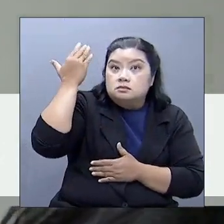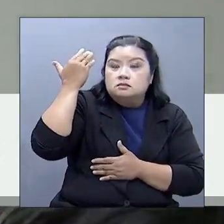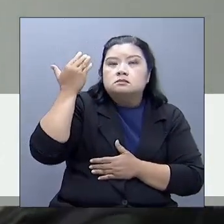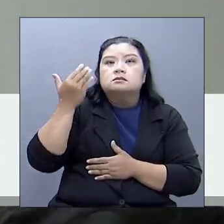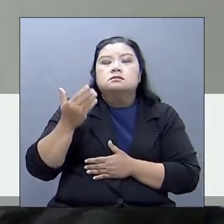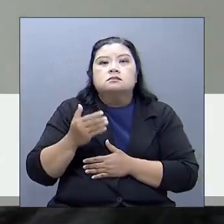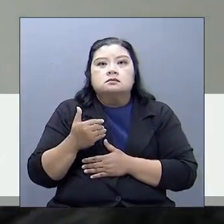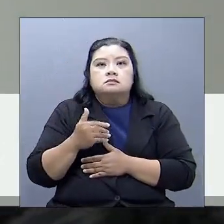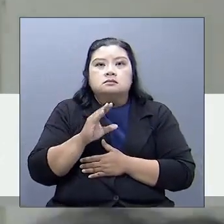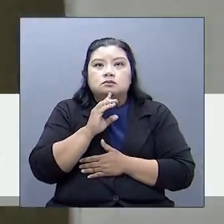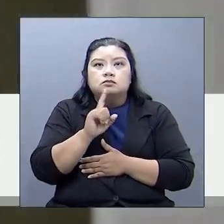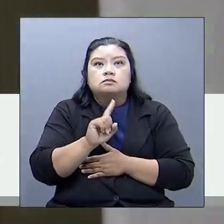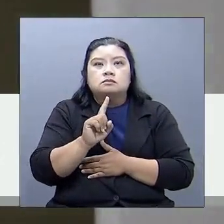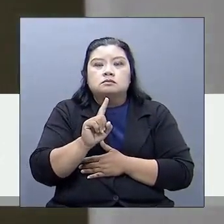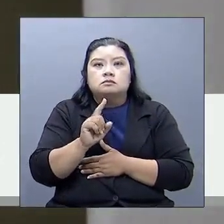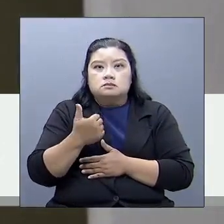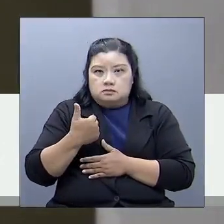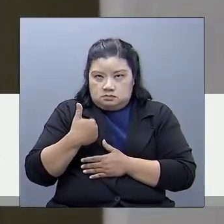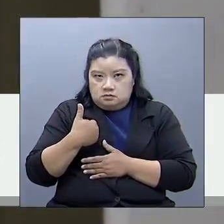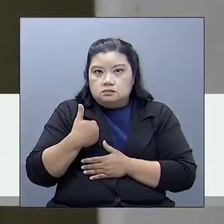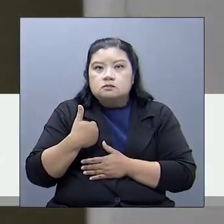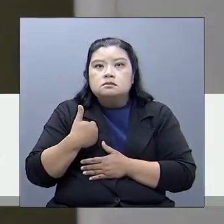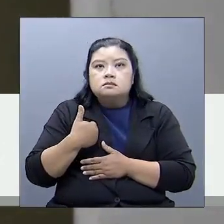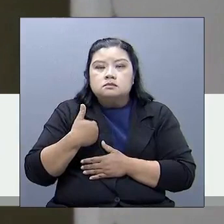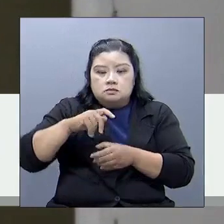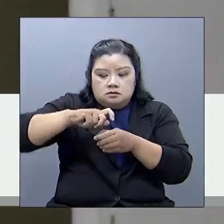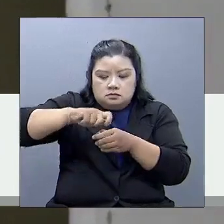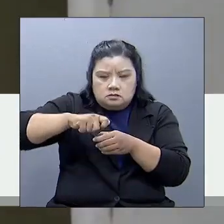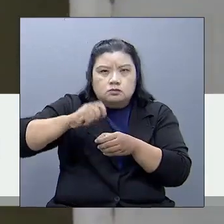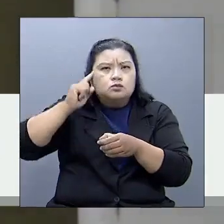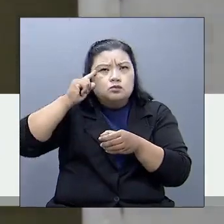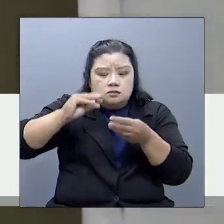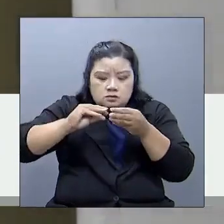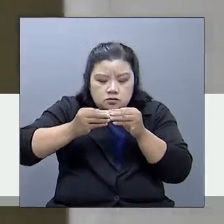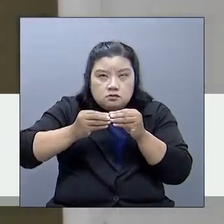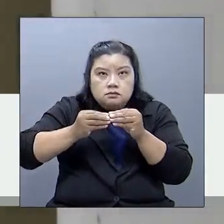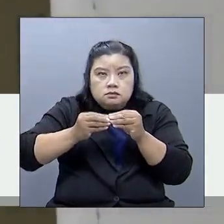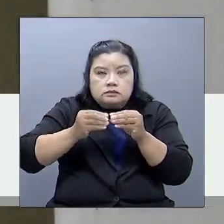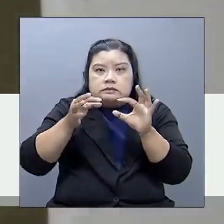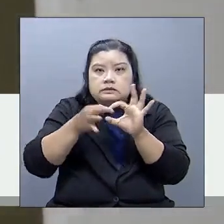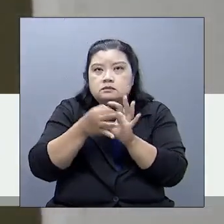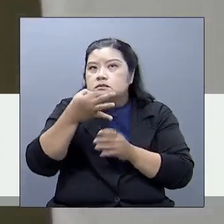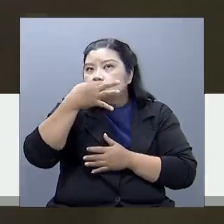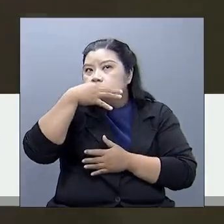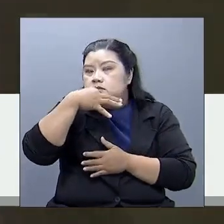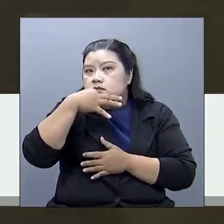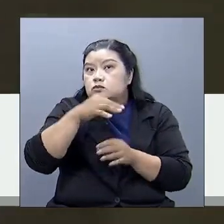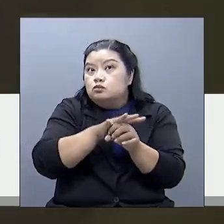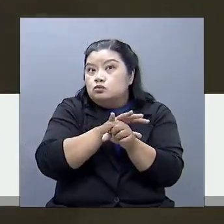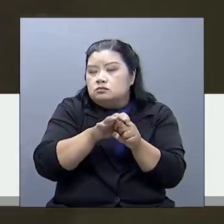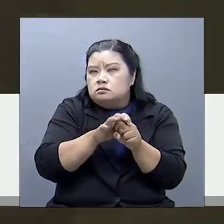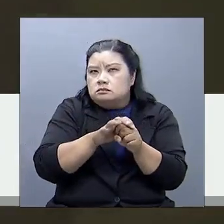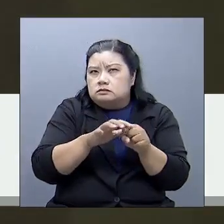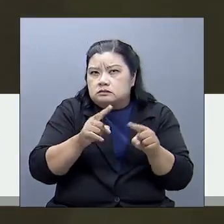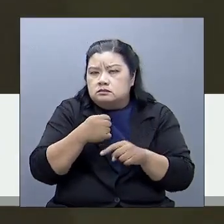างอิงว่าเคยมีการส่งยาแคปซูลที่อ้างว่าเป็นยาเสริมภูมิป้องกันโรคโควิด-19 มาให้รับประทานแล้วแน่นหน้าอกห